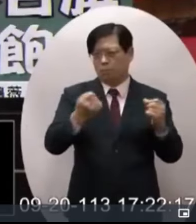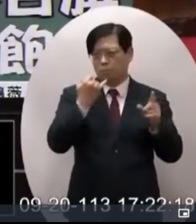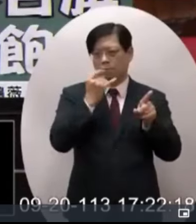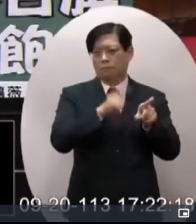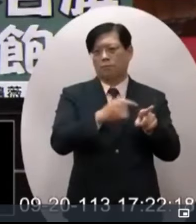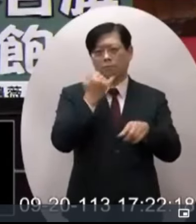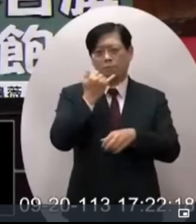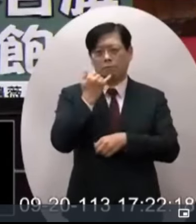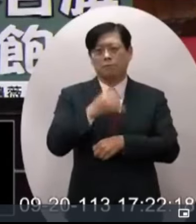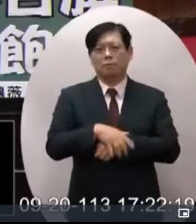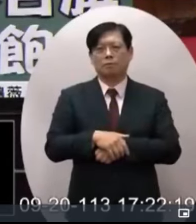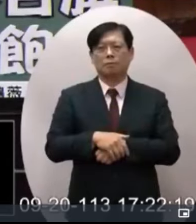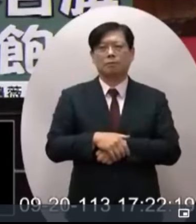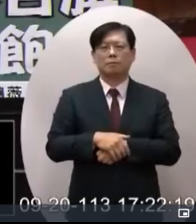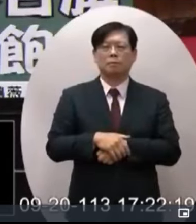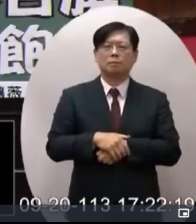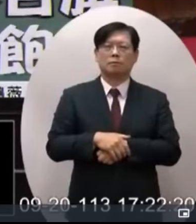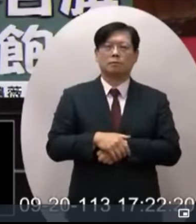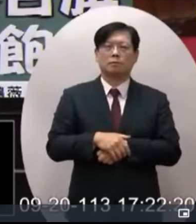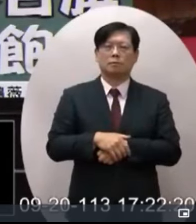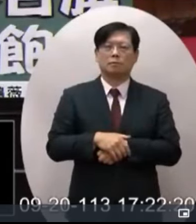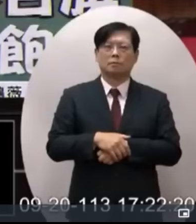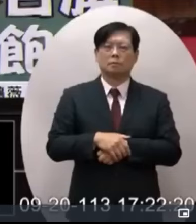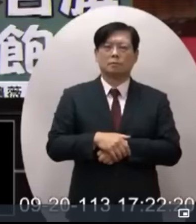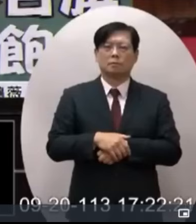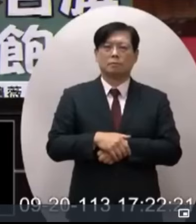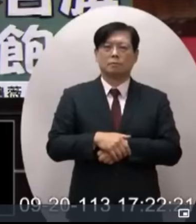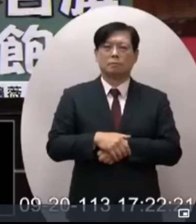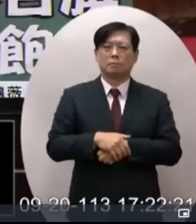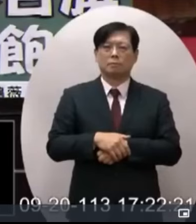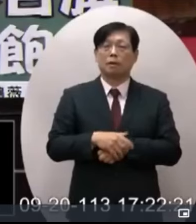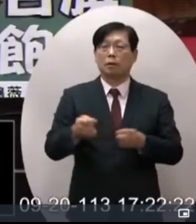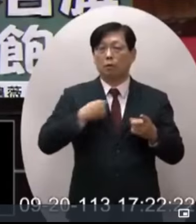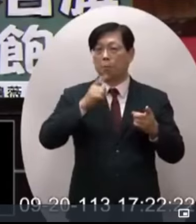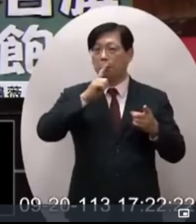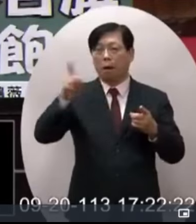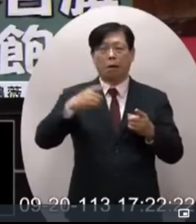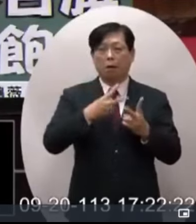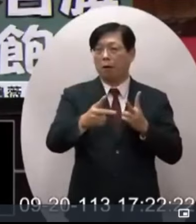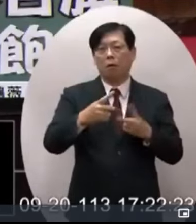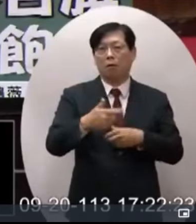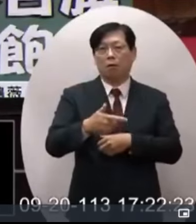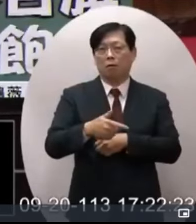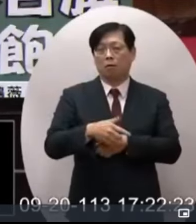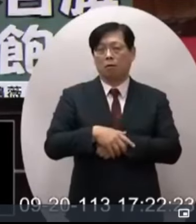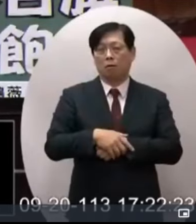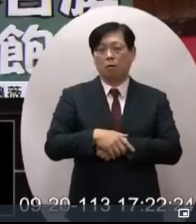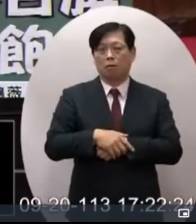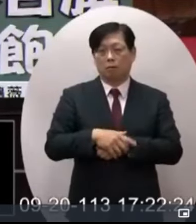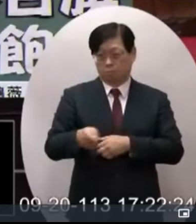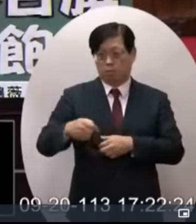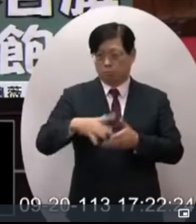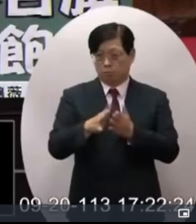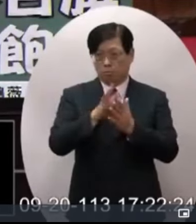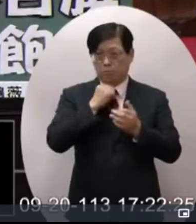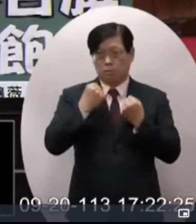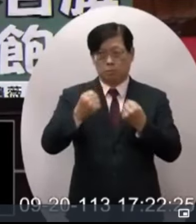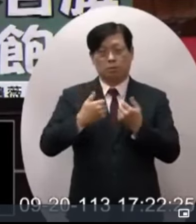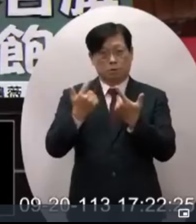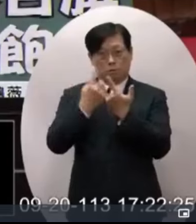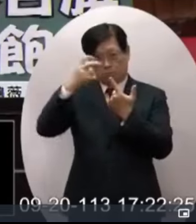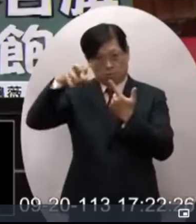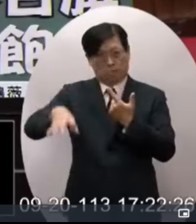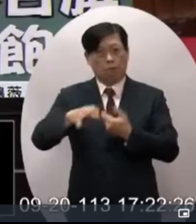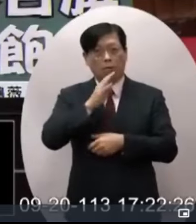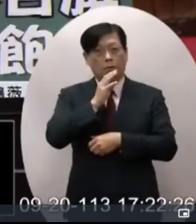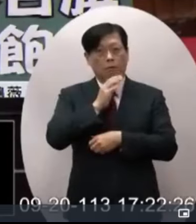解释过，因为这是一个检举函，所以我们会用密件来处理，并不是因为 不是检举函，这不是检举函，人家都告到北检去